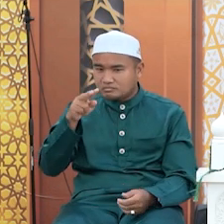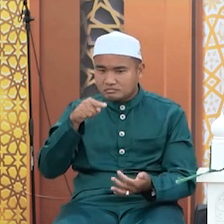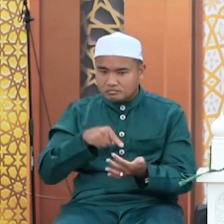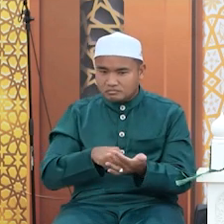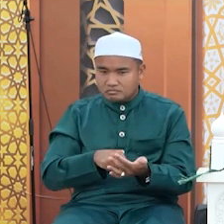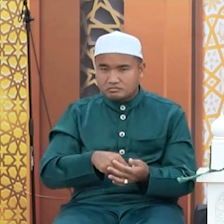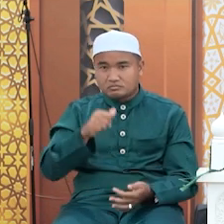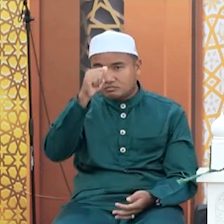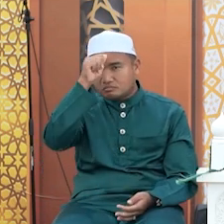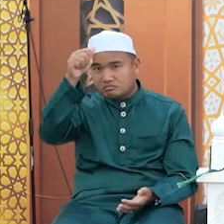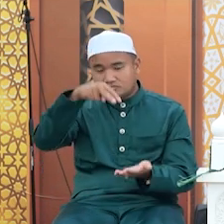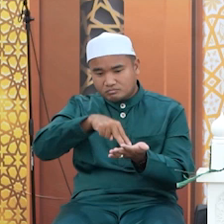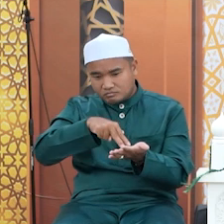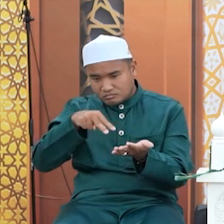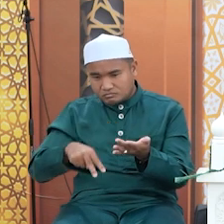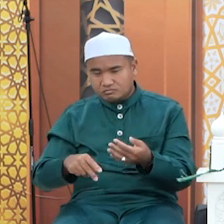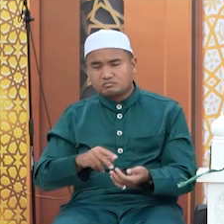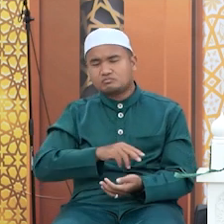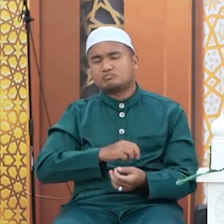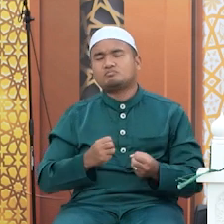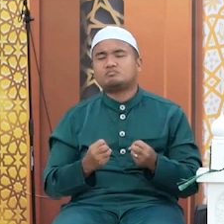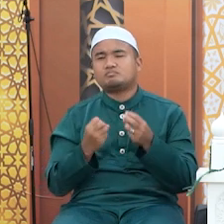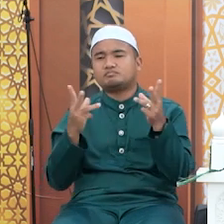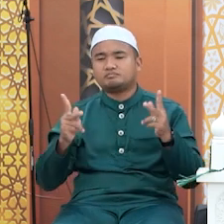Allah turunkan pelbagai kurniaan-kurniaan.